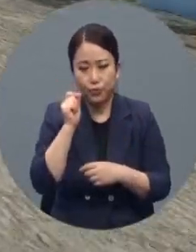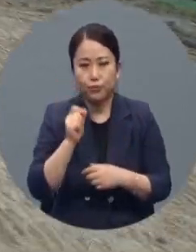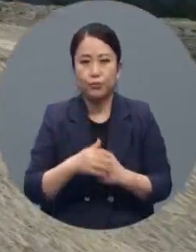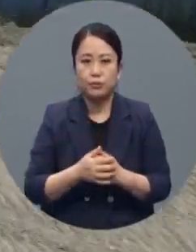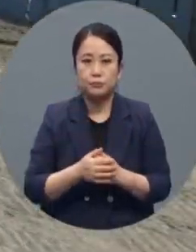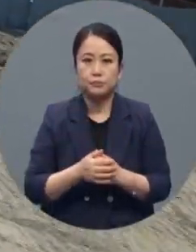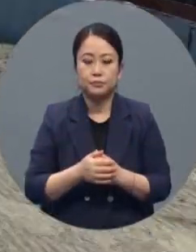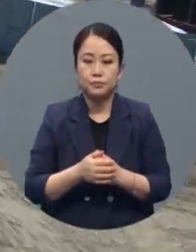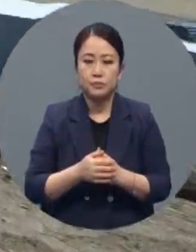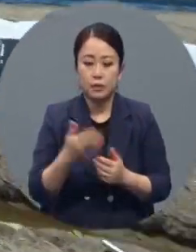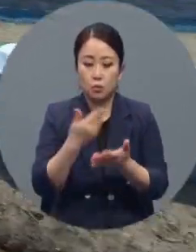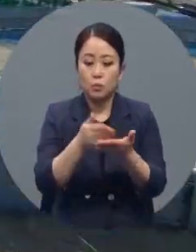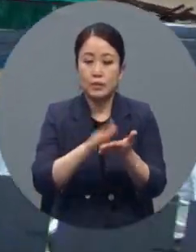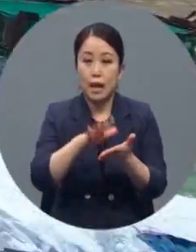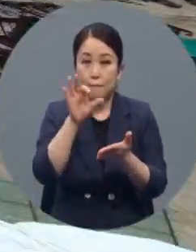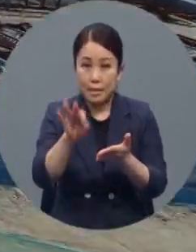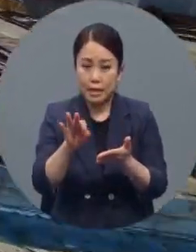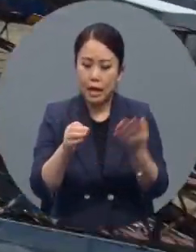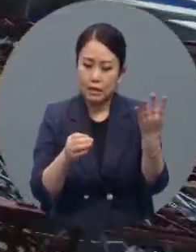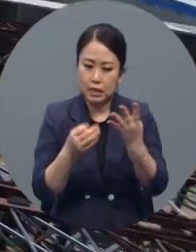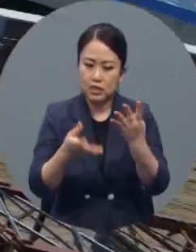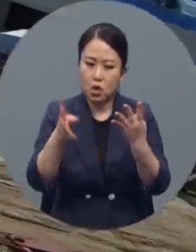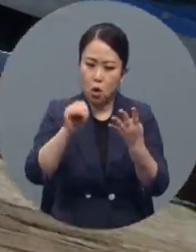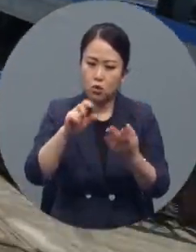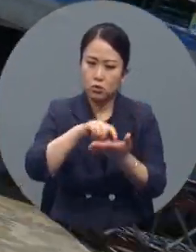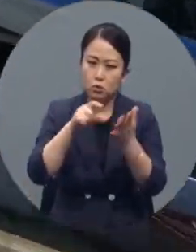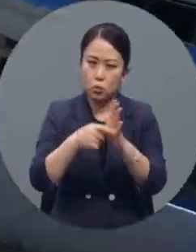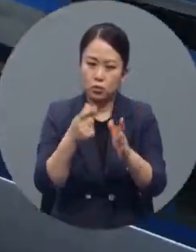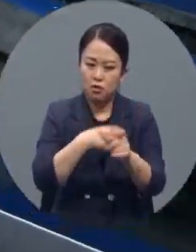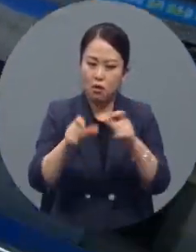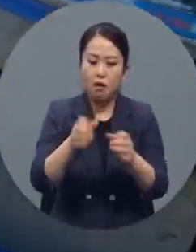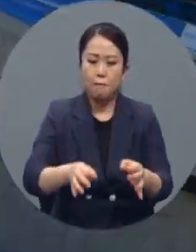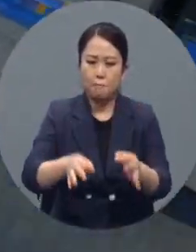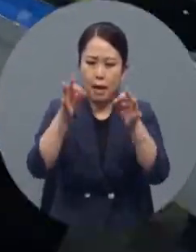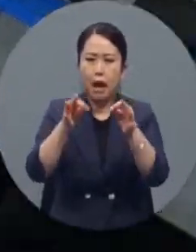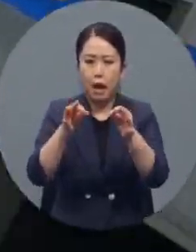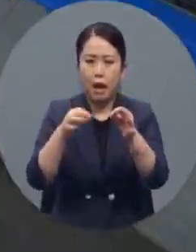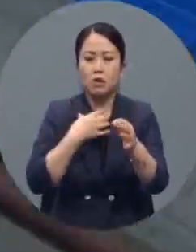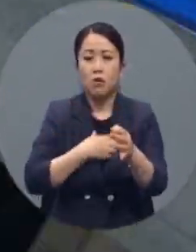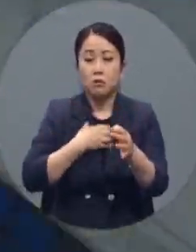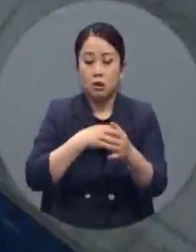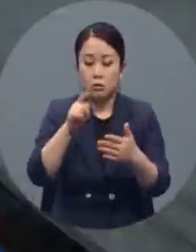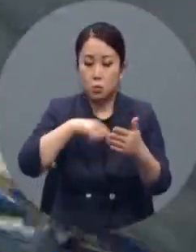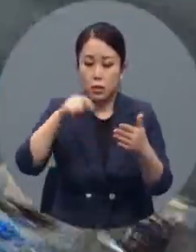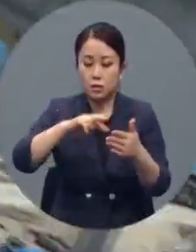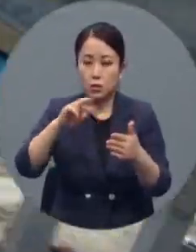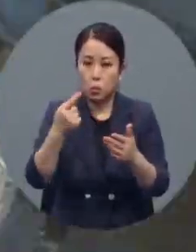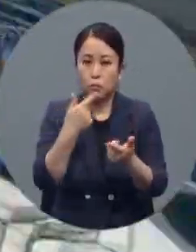미흡했다는 공사비가 4천억 원 가까이 오를 거란 우려 속에도 부산시는